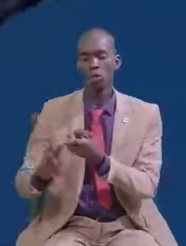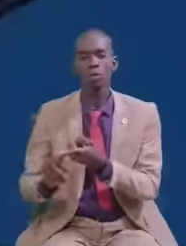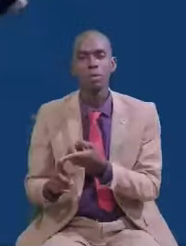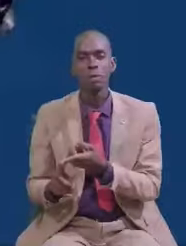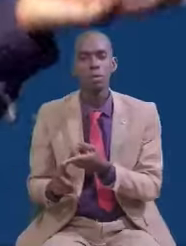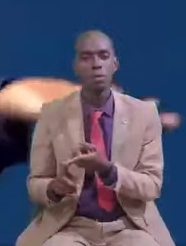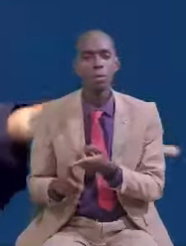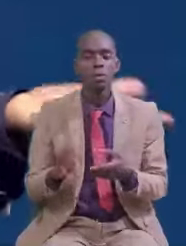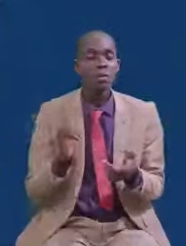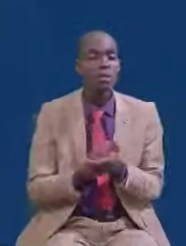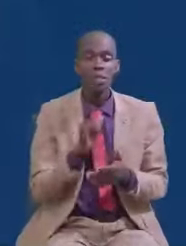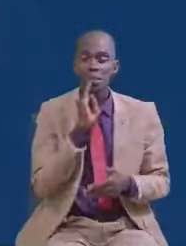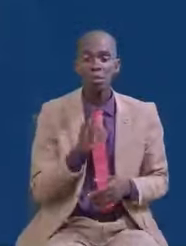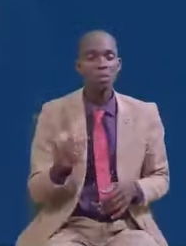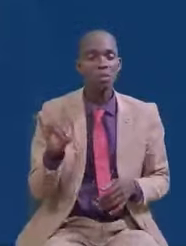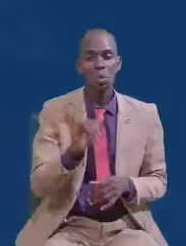C'est commun partout.